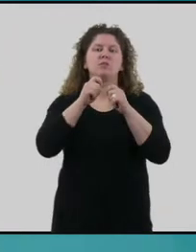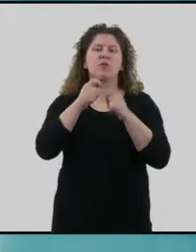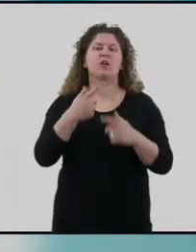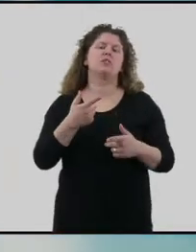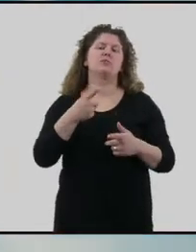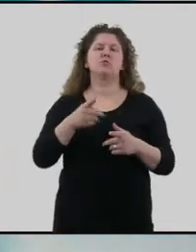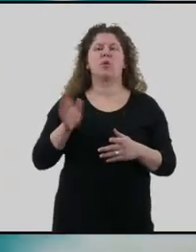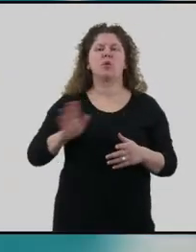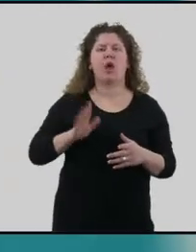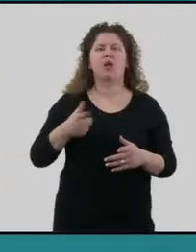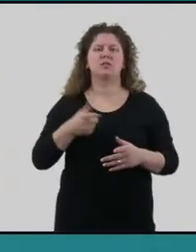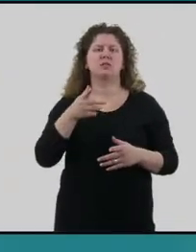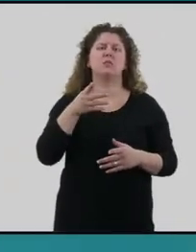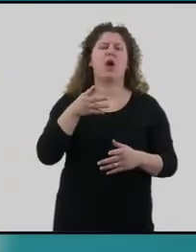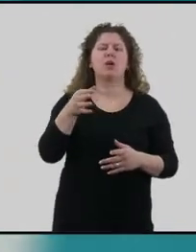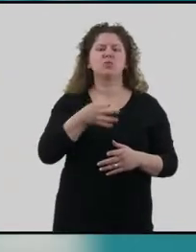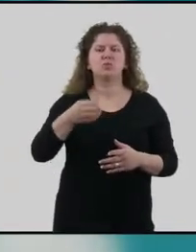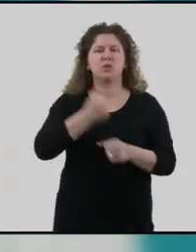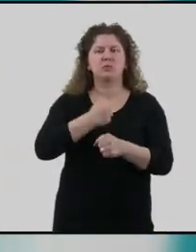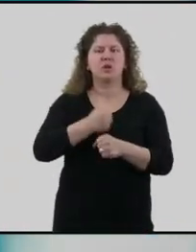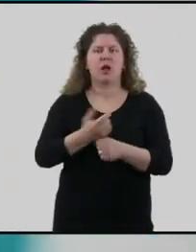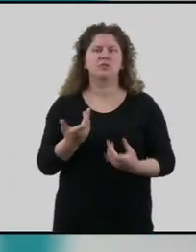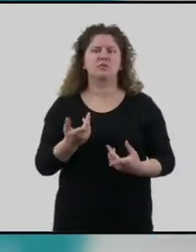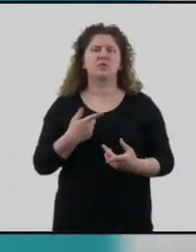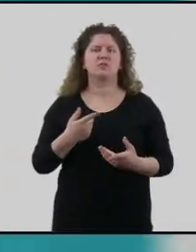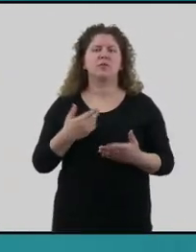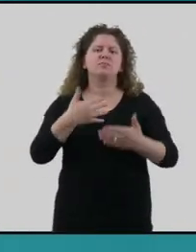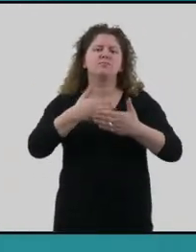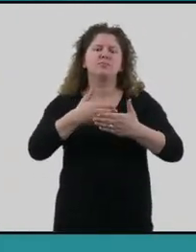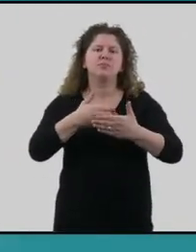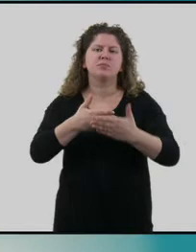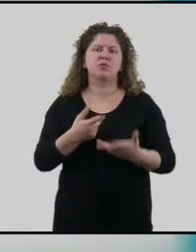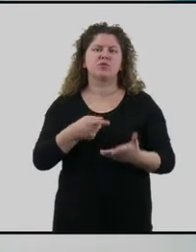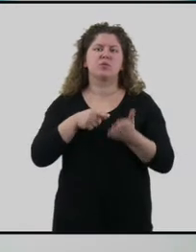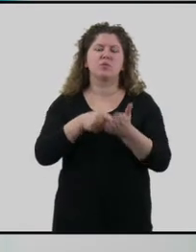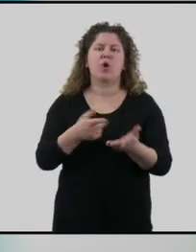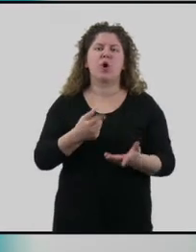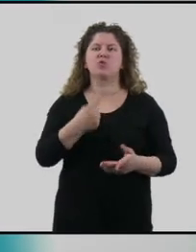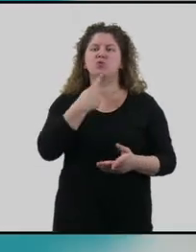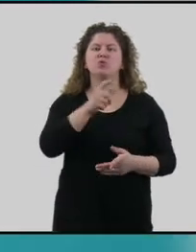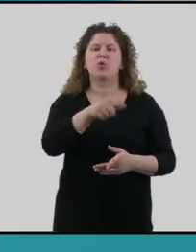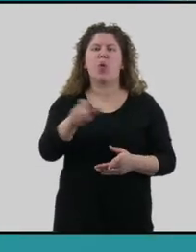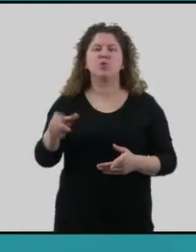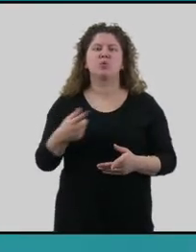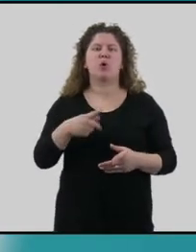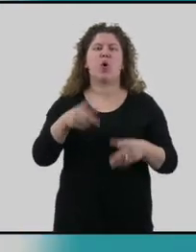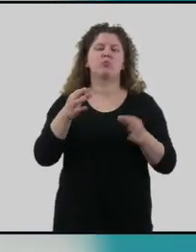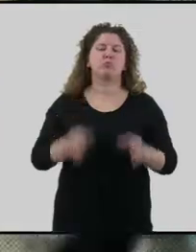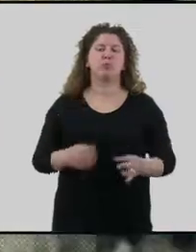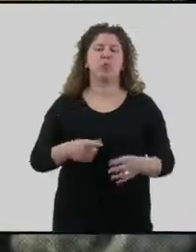radnicima koji se trude udomiteljstvo približiti što većem broju ljudi koji bi djeci osigurali adekvatnu skrb. Ostanite s